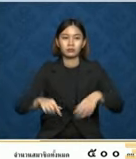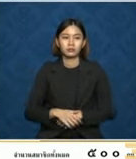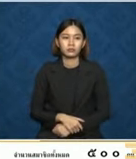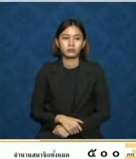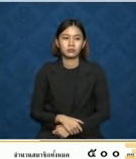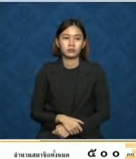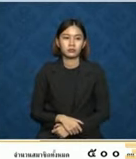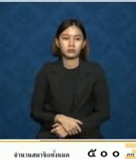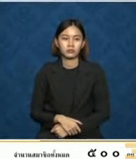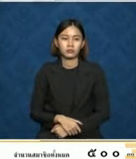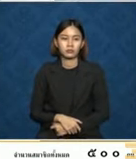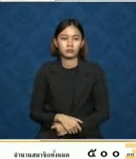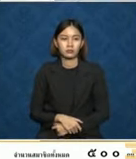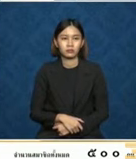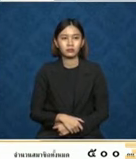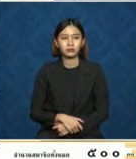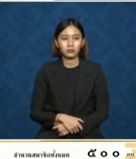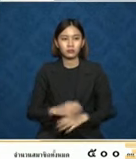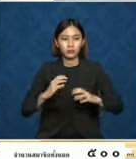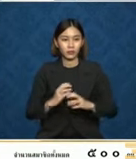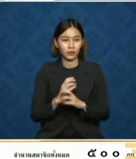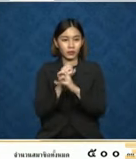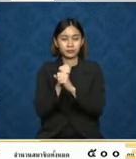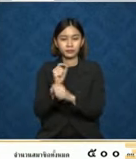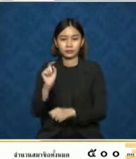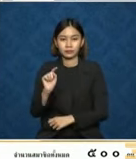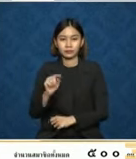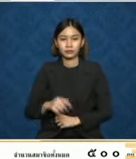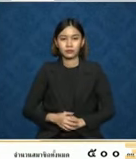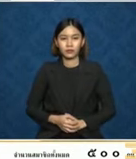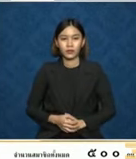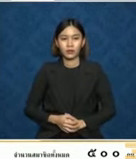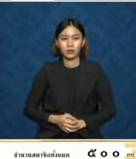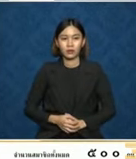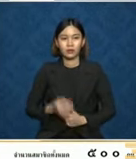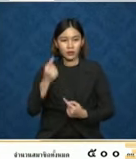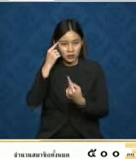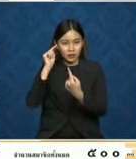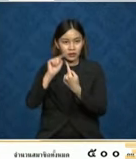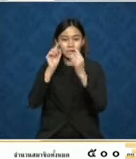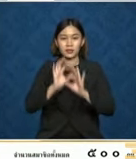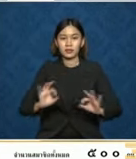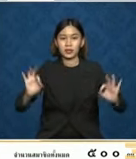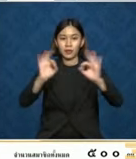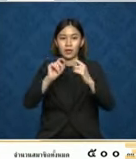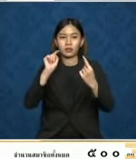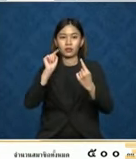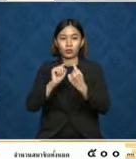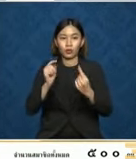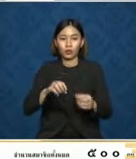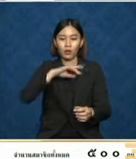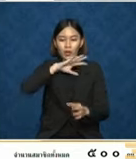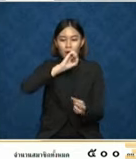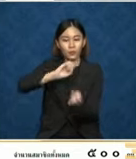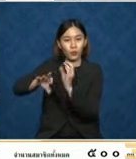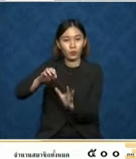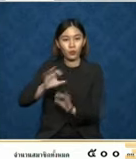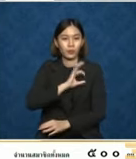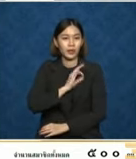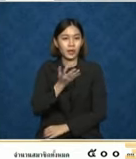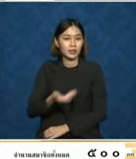ได้ครับโดยสรุปครับท่านประธานผมเห็นถึงความสำคัญของยติการจัดการขยะของเพื่อนสมาชิกทุกท่